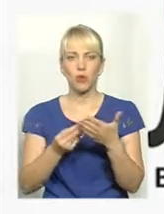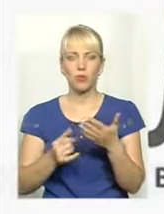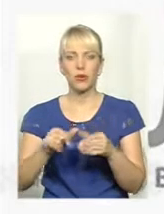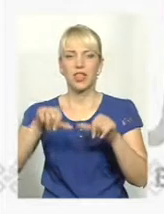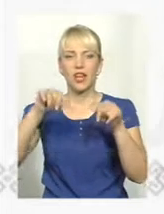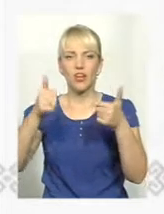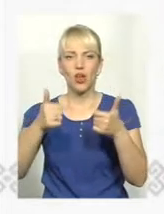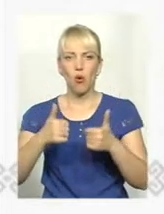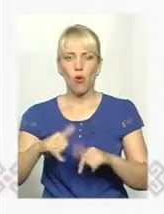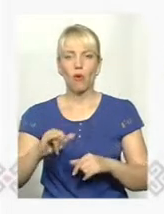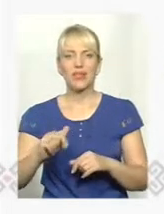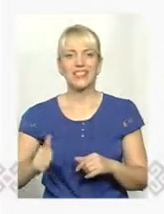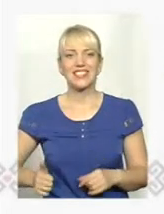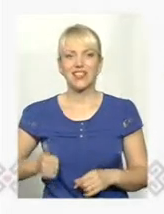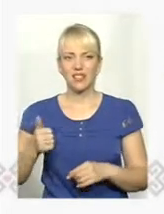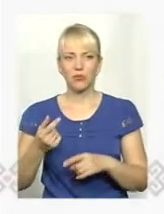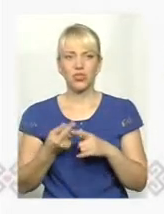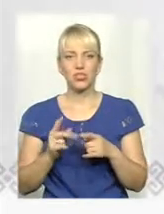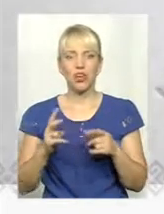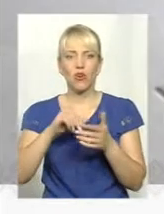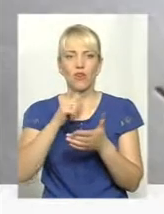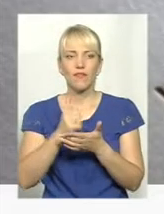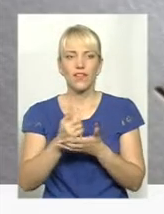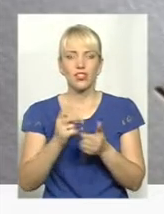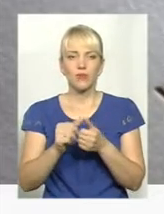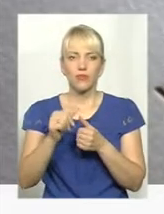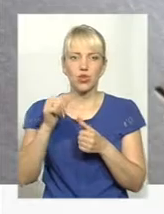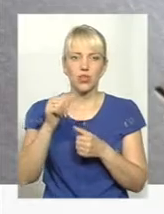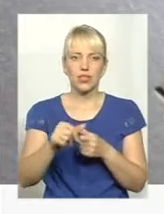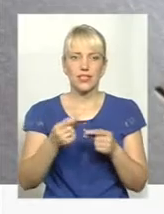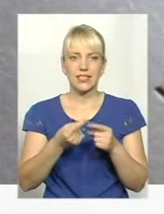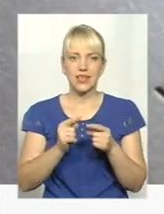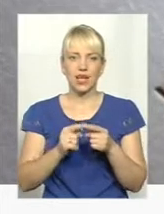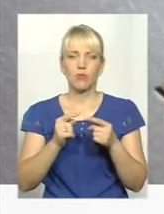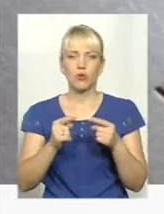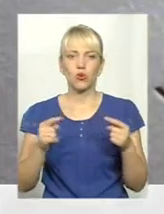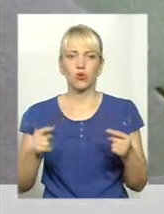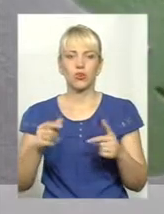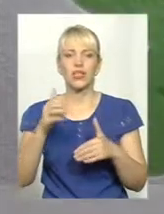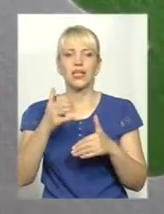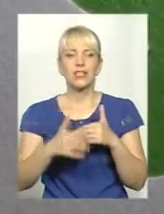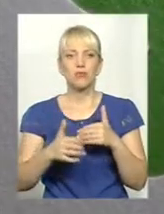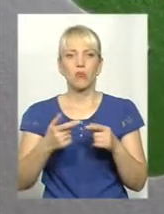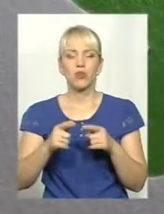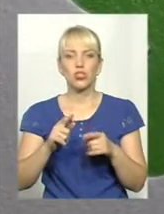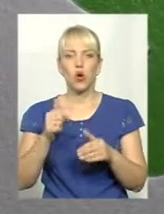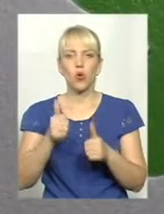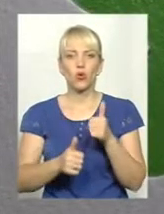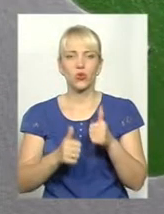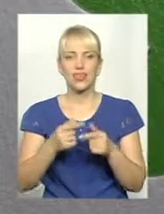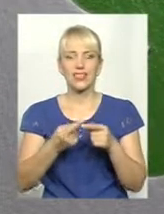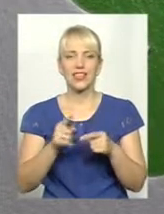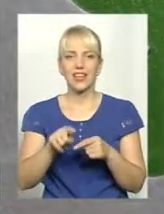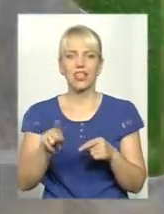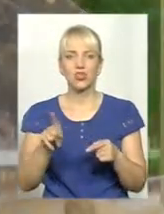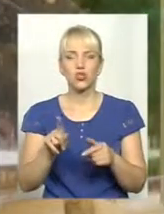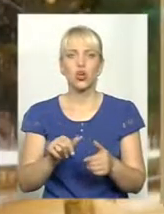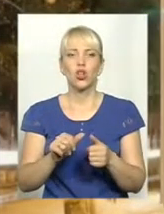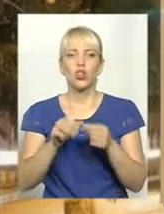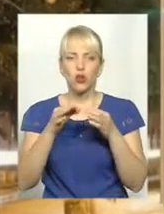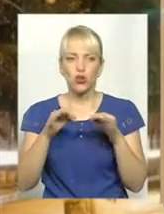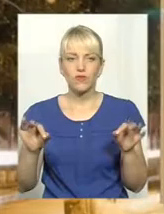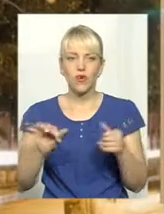Що таке бренд і на що він потрібен? Отож, це слово, поширене в рекламі та маркетингу, поєднує одразу кілька понять. Це